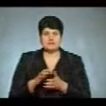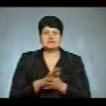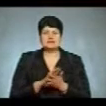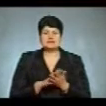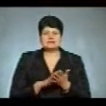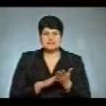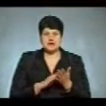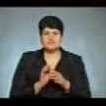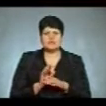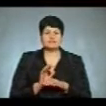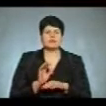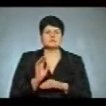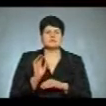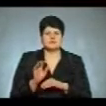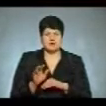і